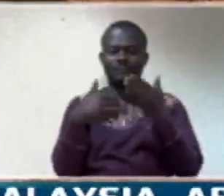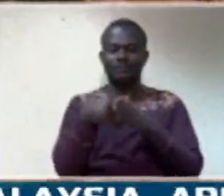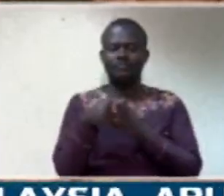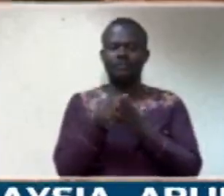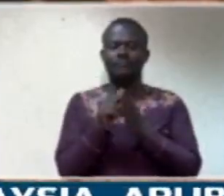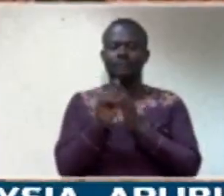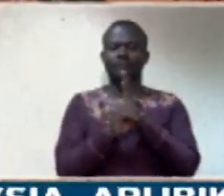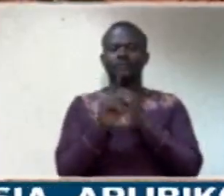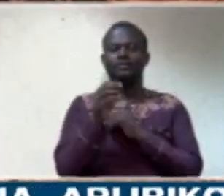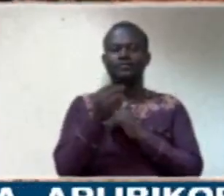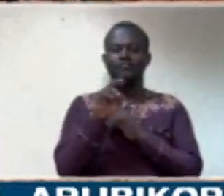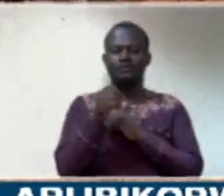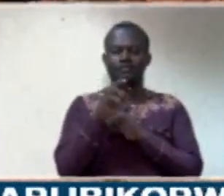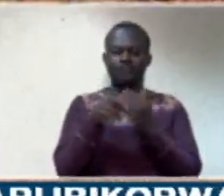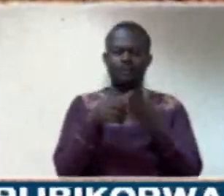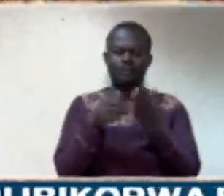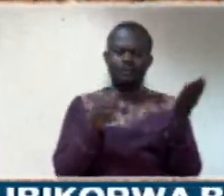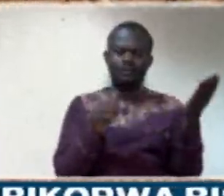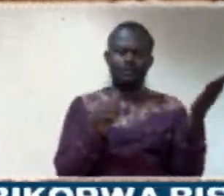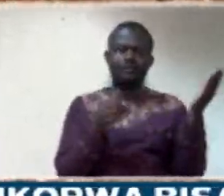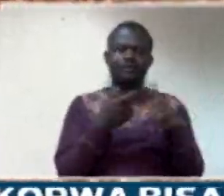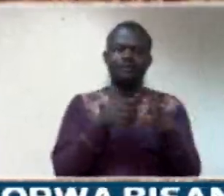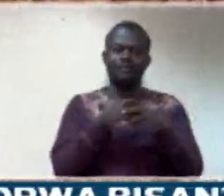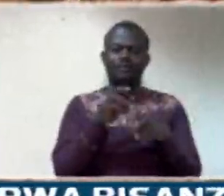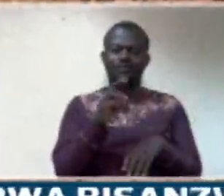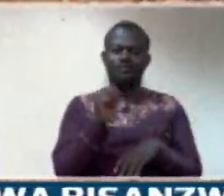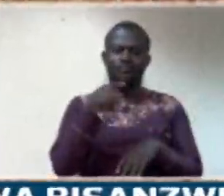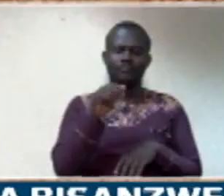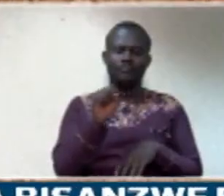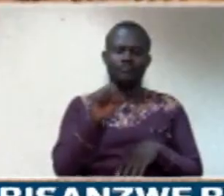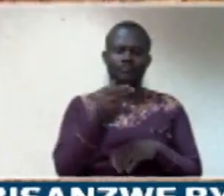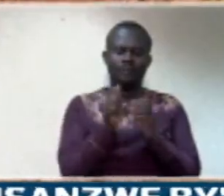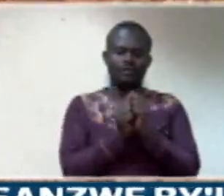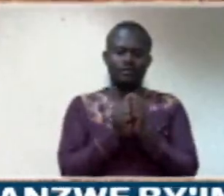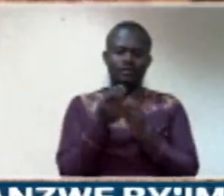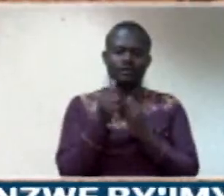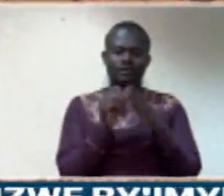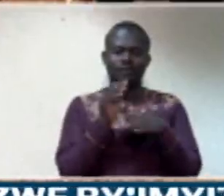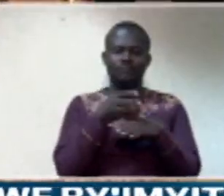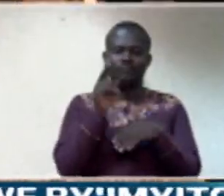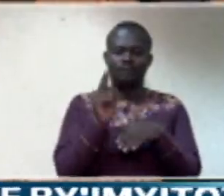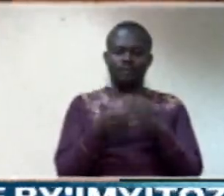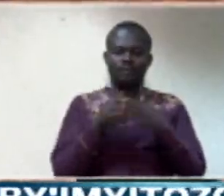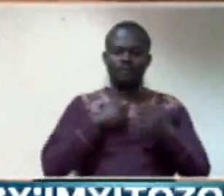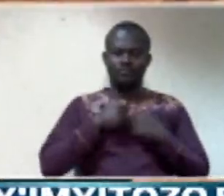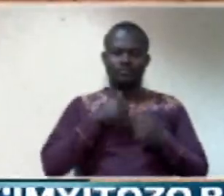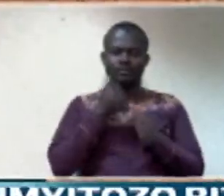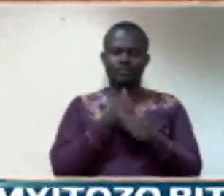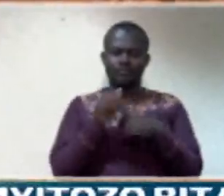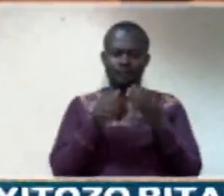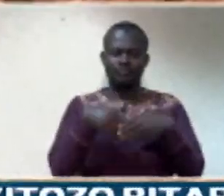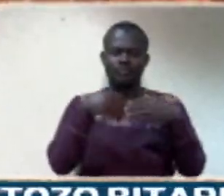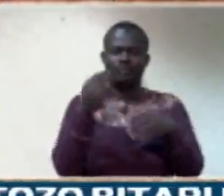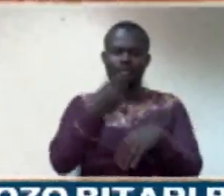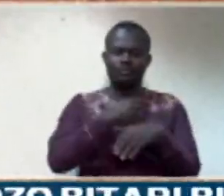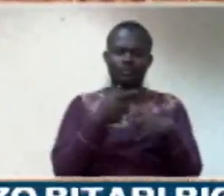ka Nyagatare hariyo Kiyombe, Karama, Tabagwe, Rwemasha, Musheri na Matimba. Amafaranga 2,000 y'u Rwanda niyo buri wese yandikirwa ku